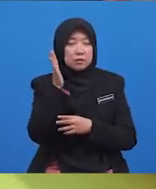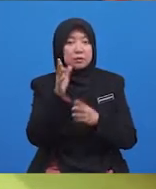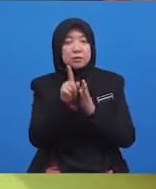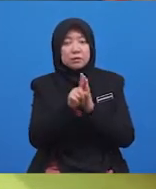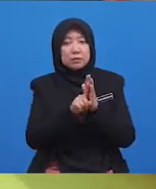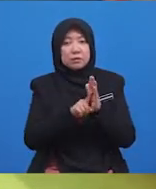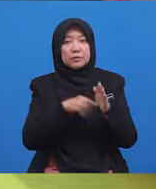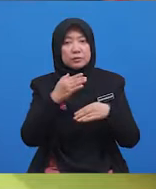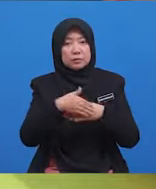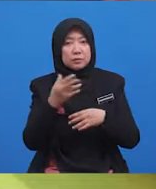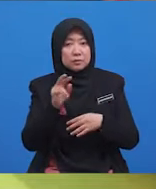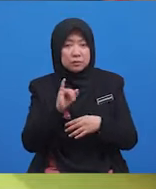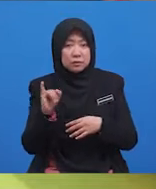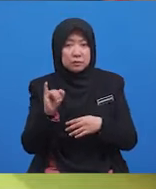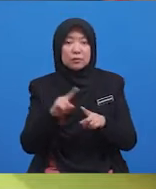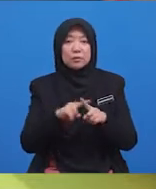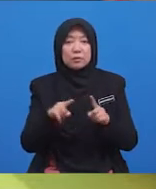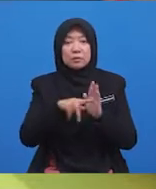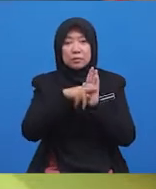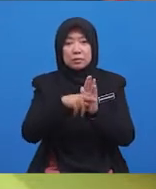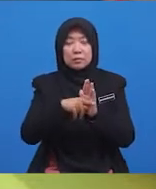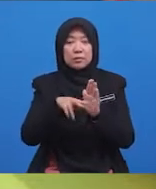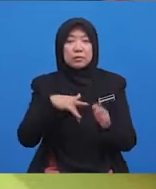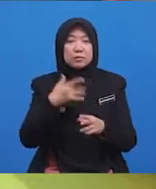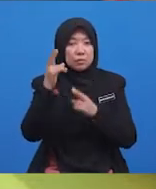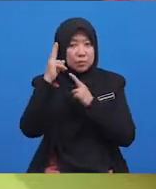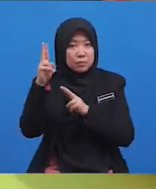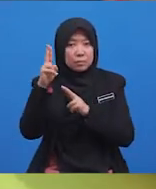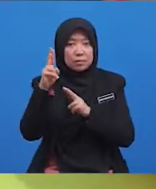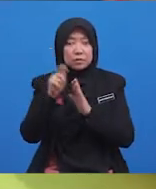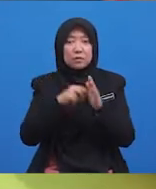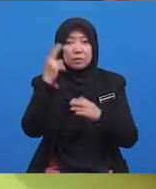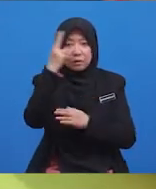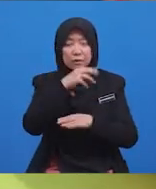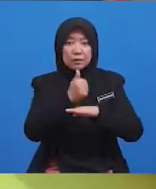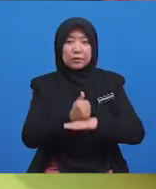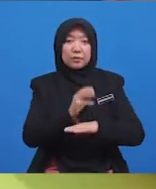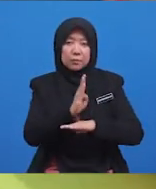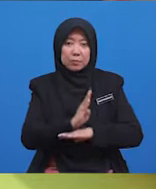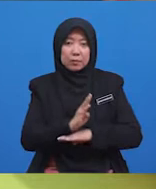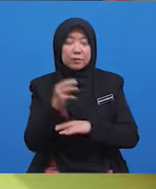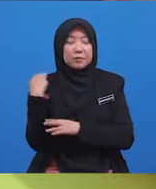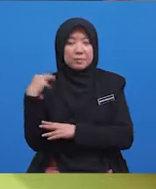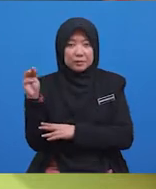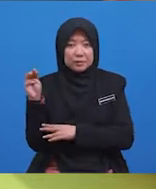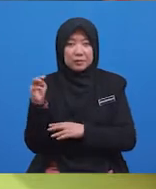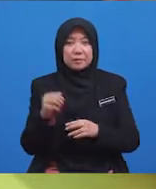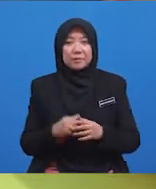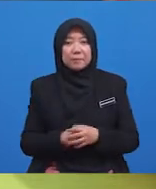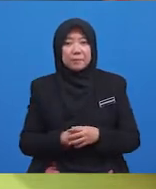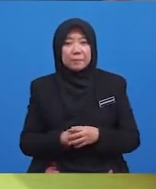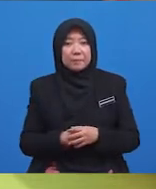disenangi, bahkan dapat mempamerkan rasa hormat kita terhadap adat dan budaya mereka.